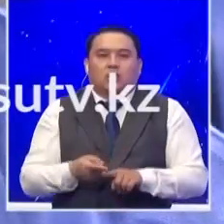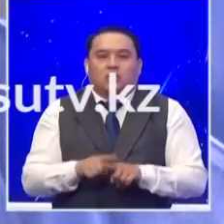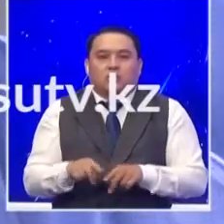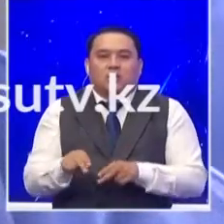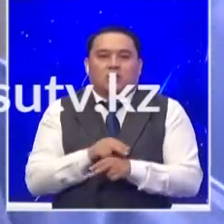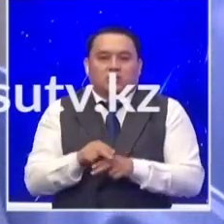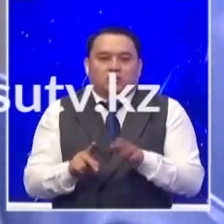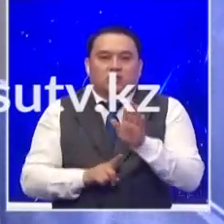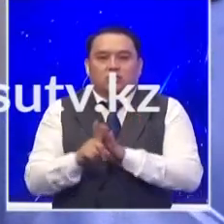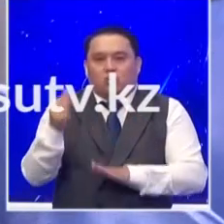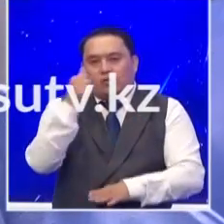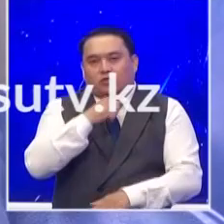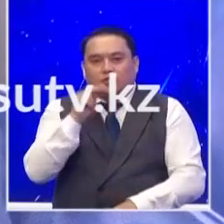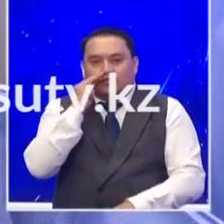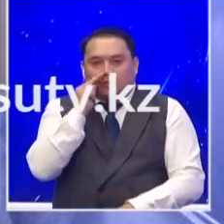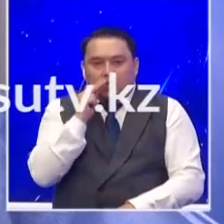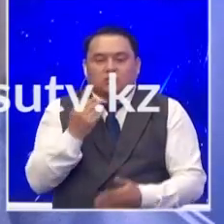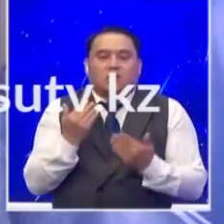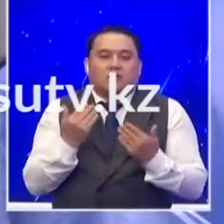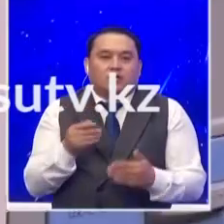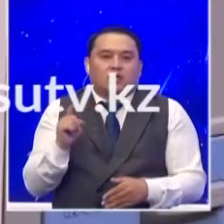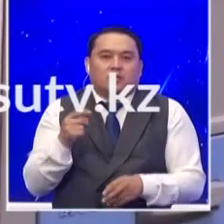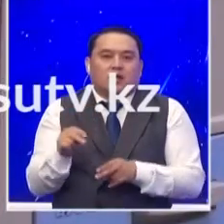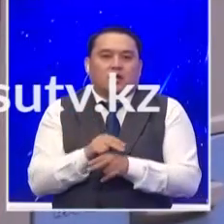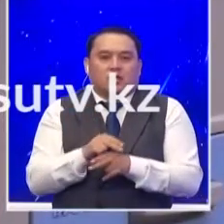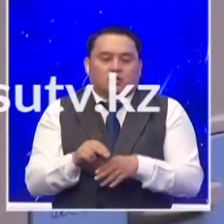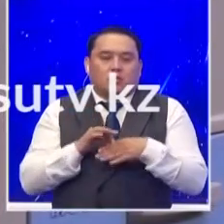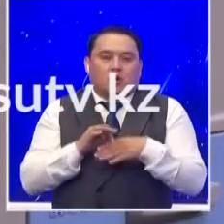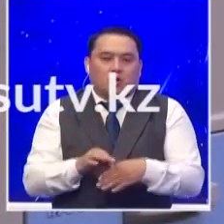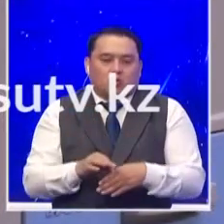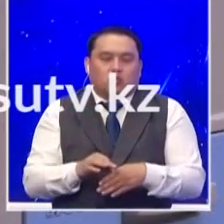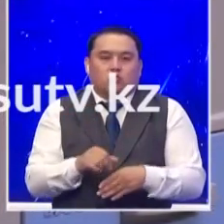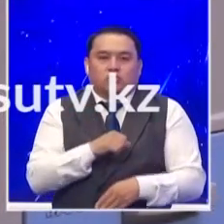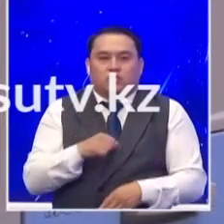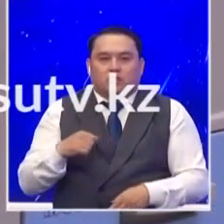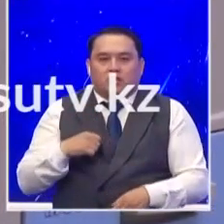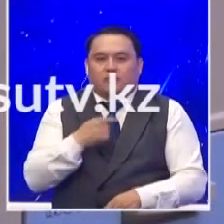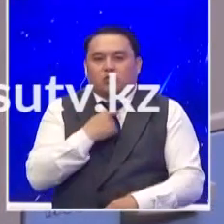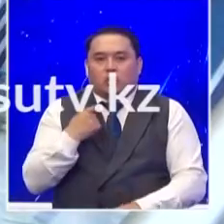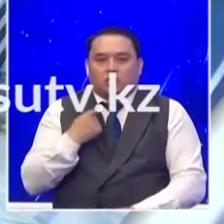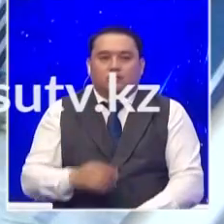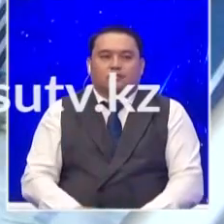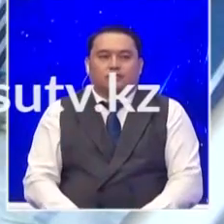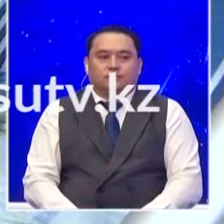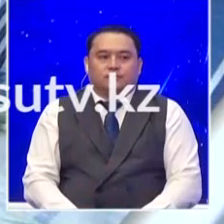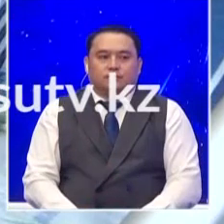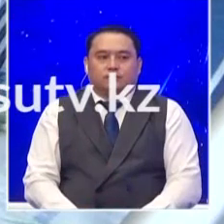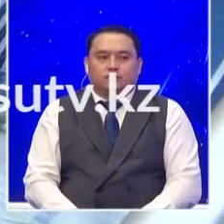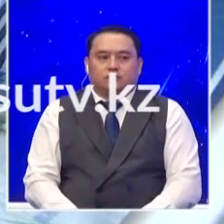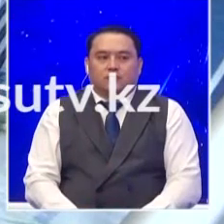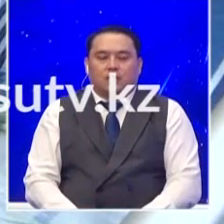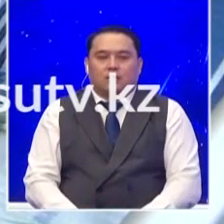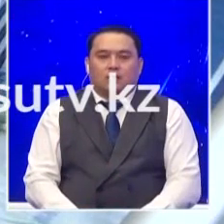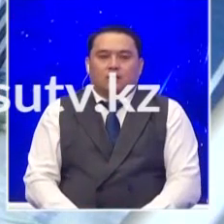лечением в начале года ездила в Шымкент. Теперь химиоэмболизацию получает уже у себя Талдыкургане. Первый раз у меня